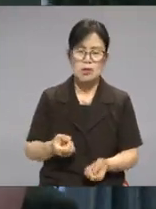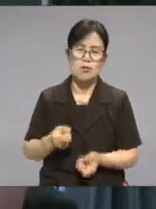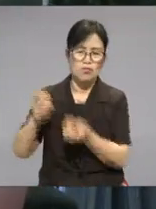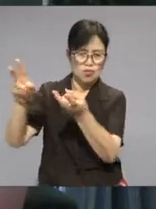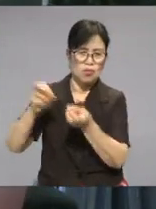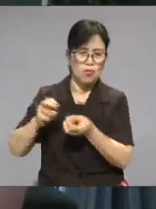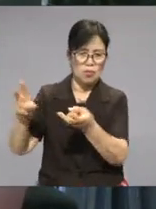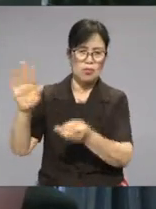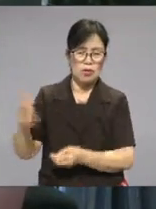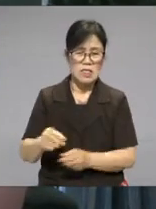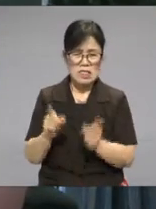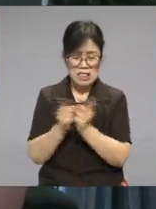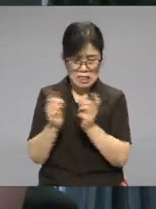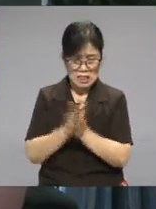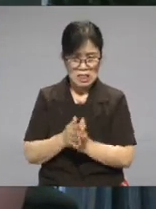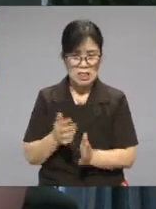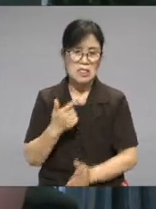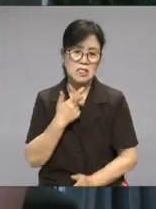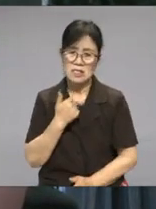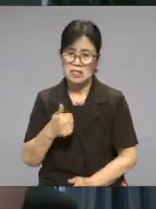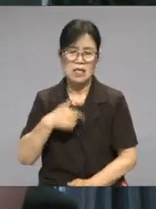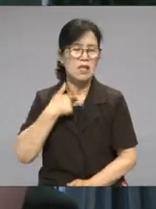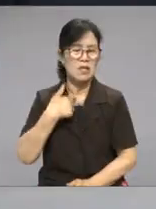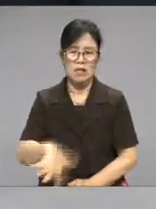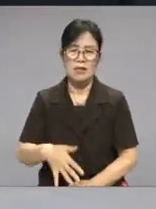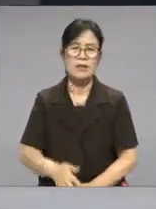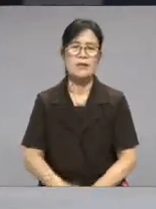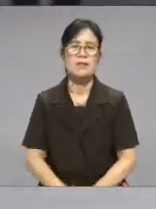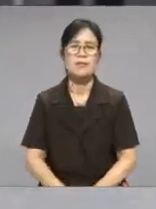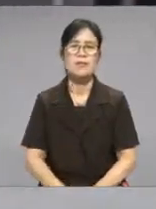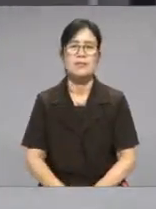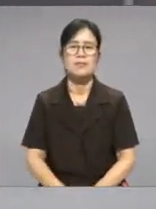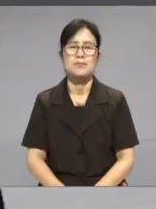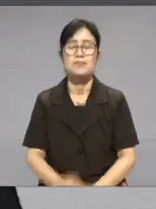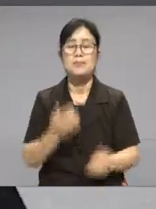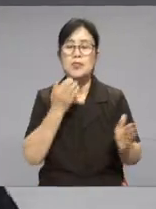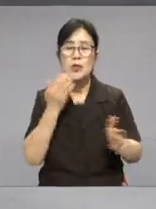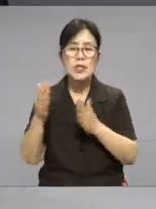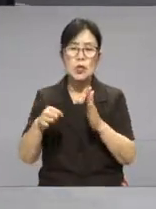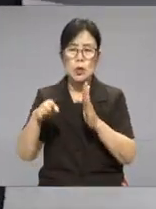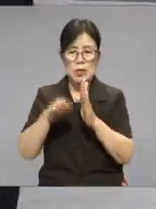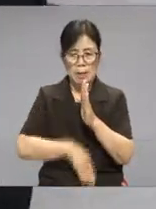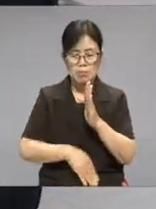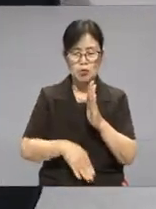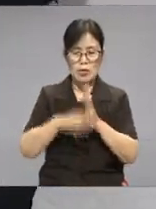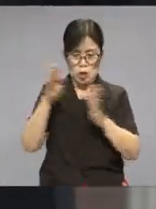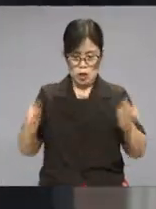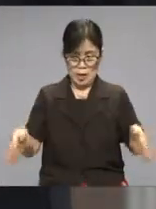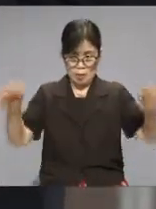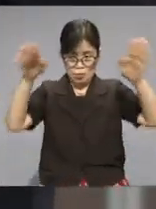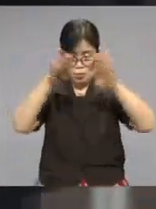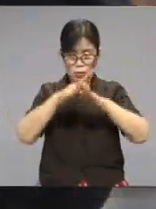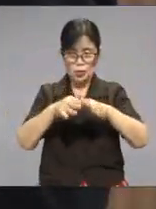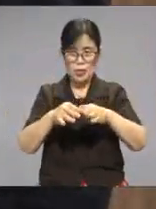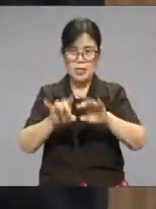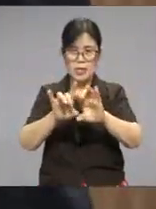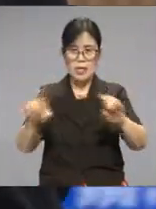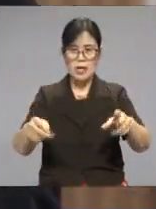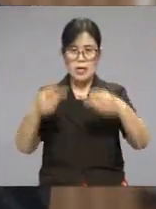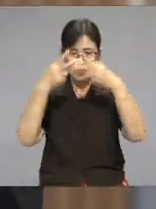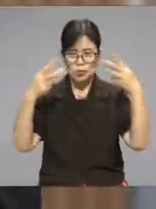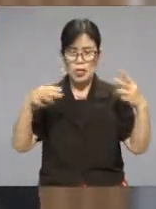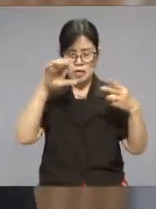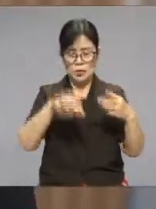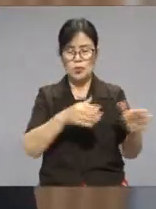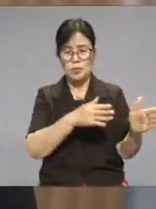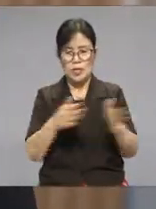실제 받은 적은 없으세요? 뭐 받은 적은 없어요. 경기도는 남부청사와 북부청사에 각각 분향소를 마련하고